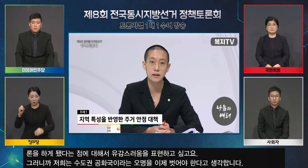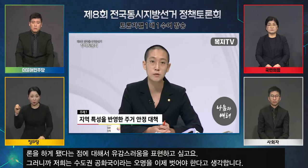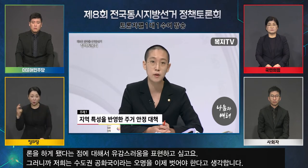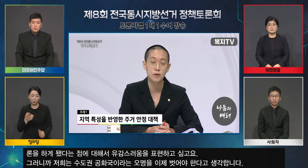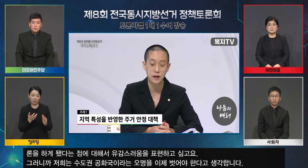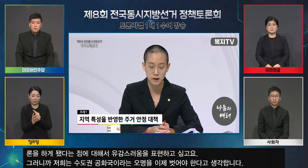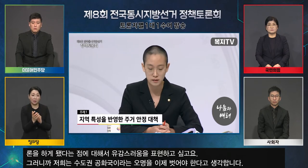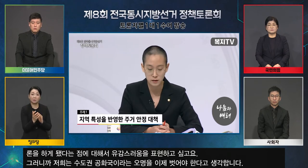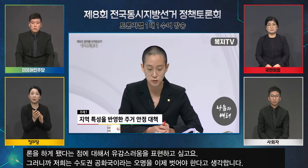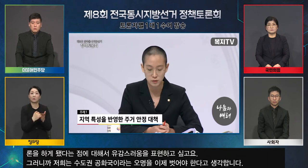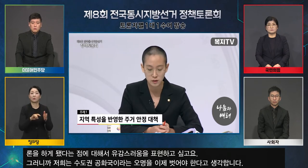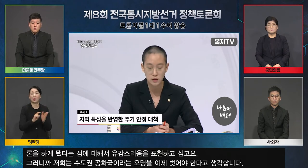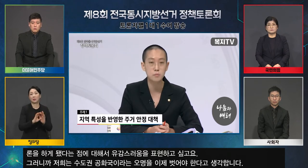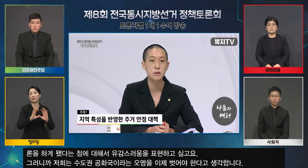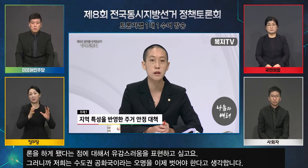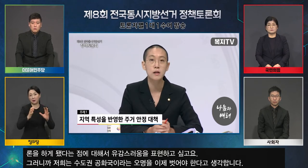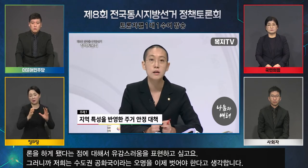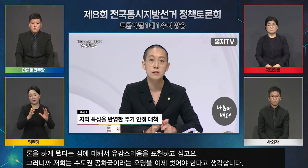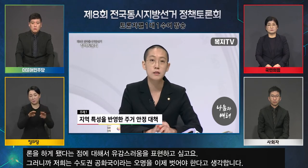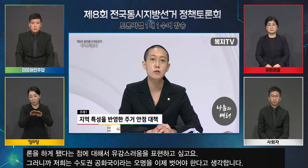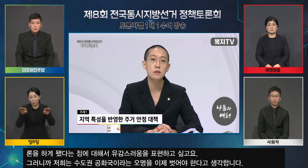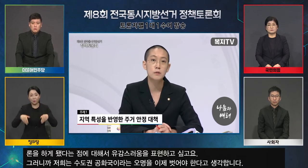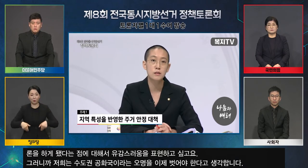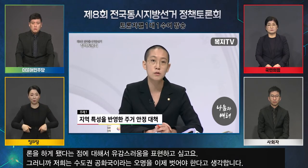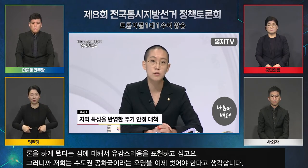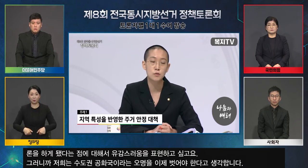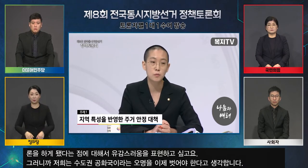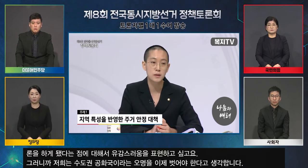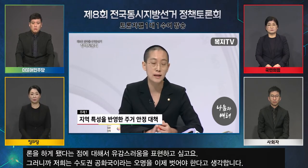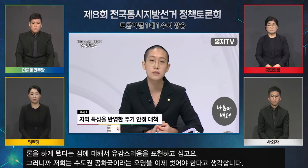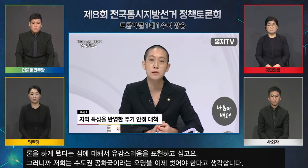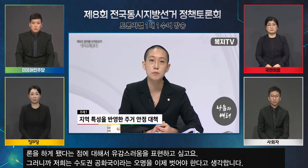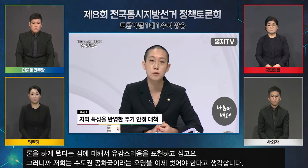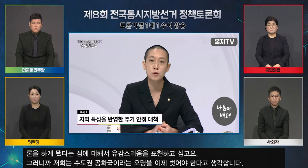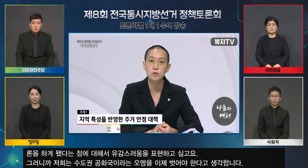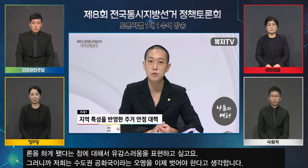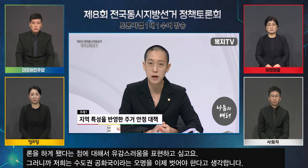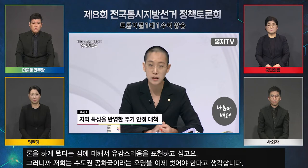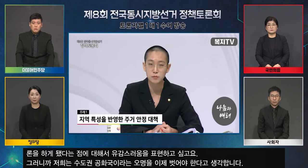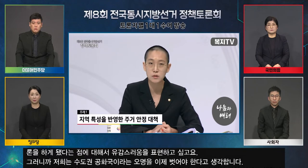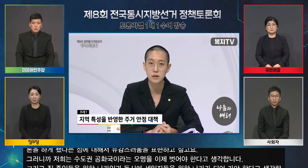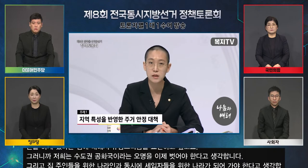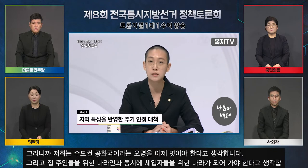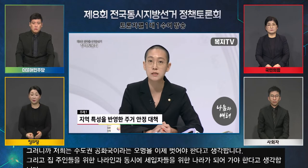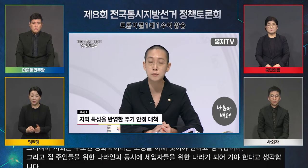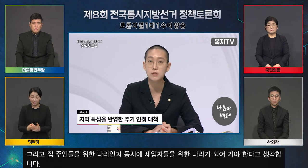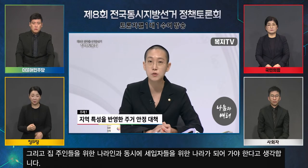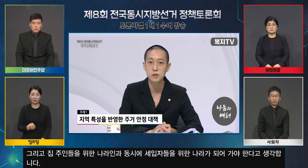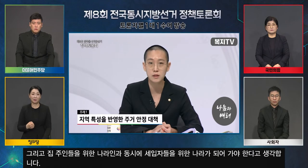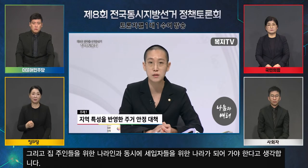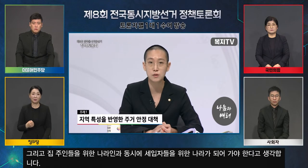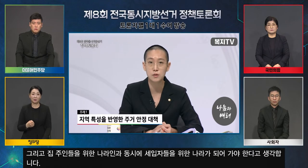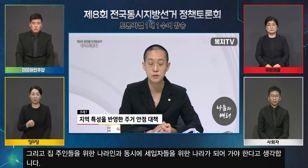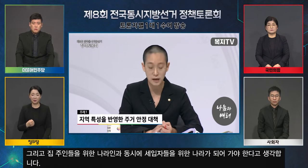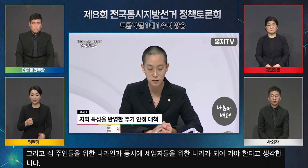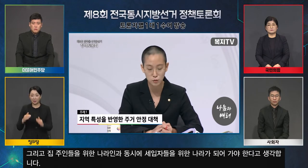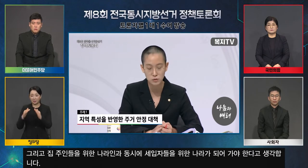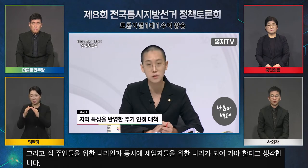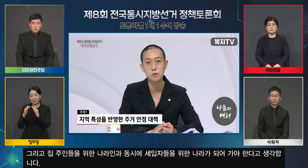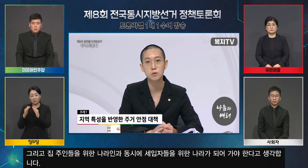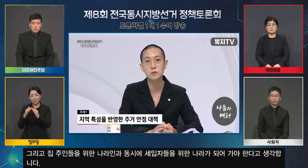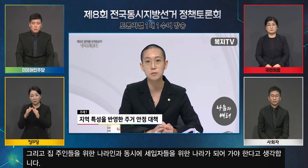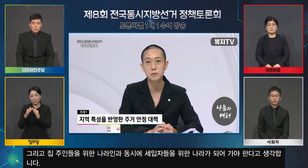위한 나라가 되어가야 한다고 생각합니다. 그런 의미에서 정말 다시 한번 청년 가계부채의 심각성에 대해서